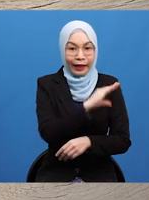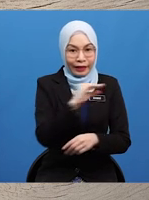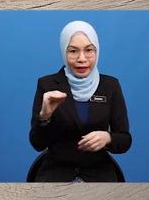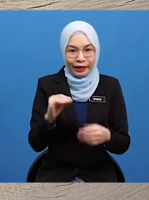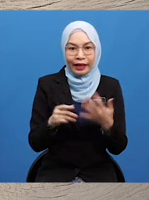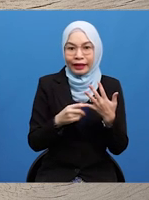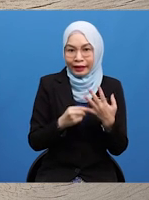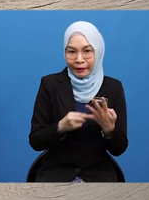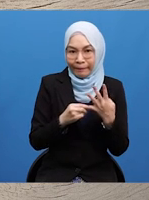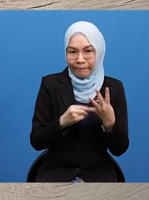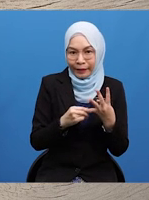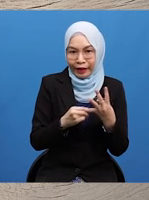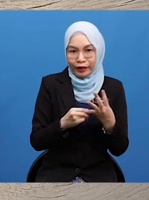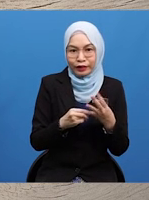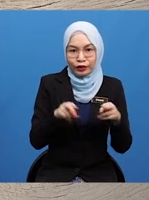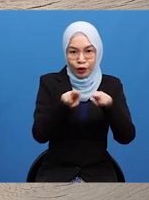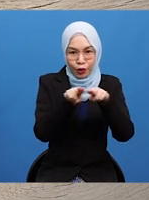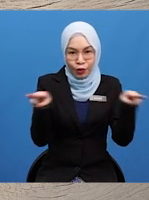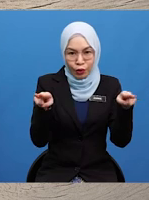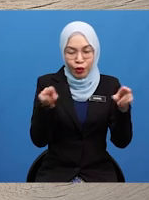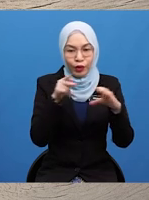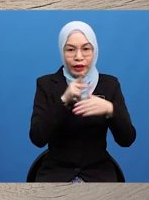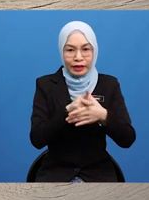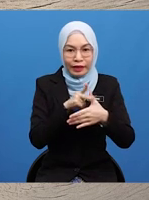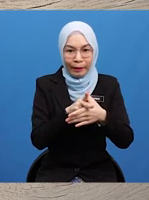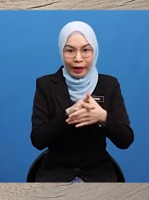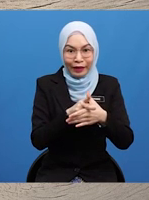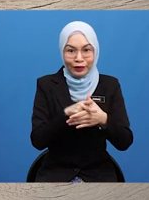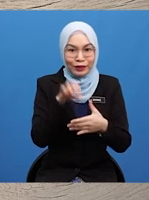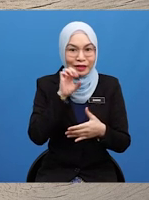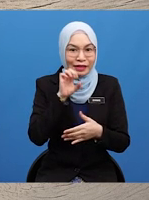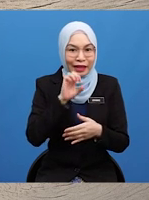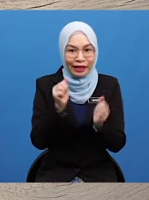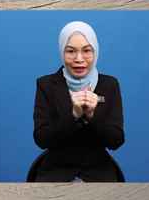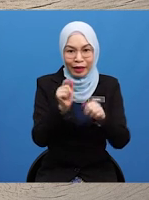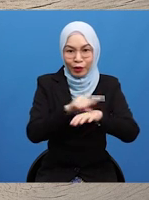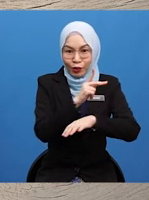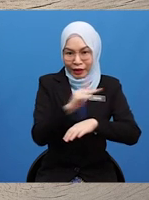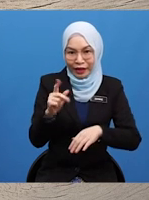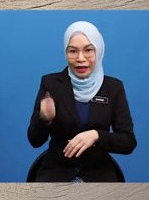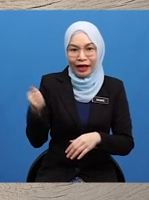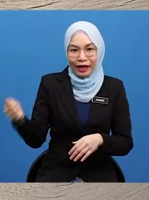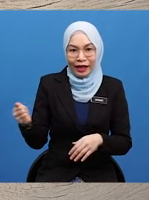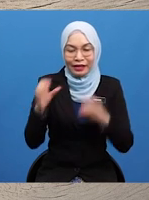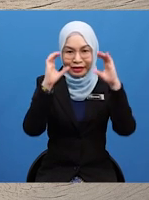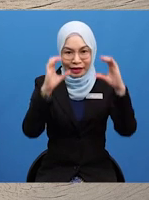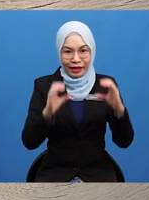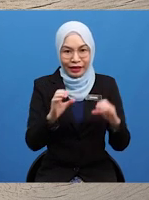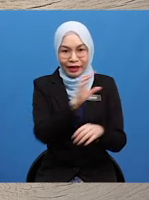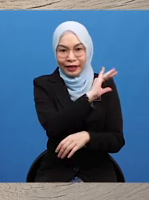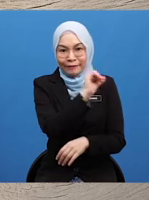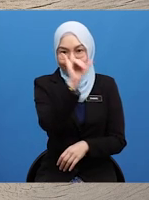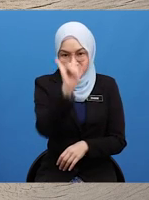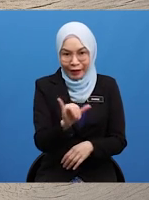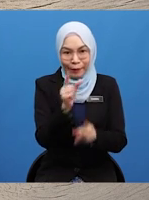dan teknik yang betul. Dan yang terakhir, menyelesaikan masalah dalam mengukur isi